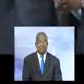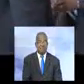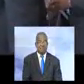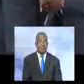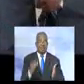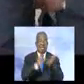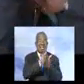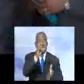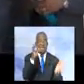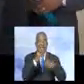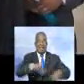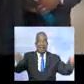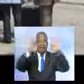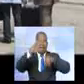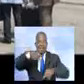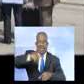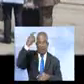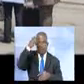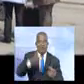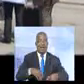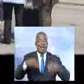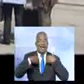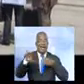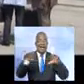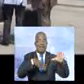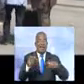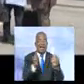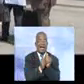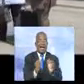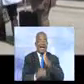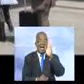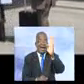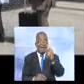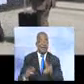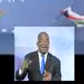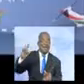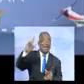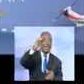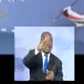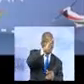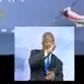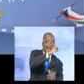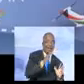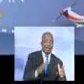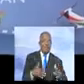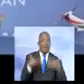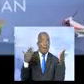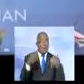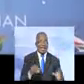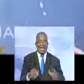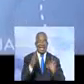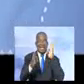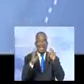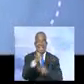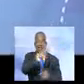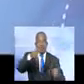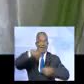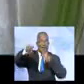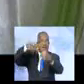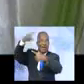pas important que le gouvernement vient de faire avec le lancement des vols d'Air Côte d'Ivoire à destination des villes de